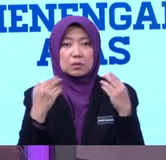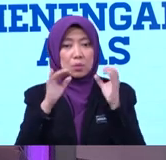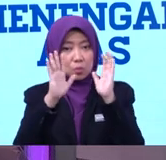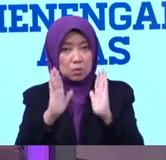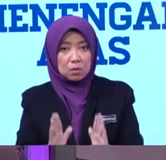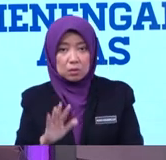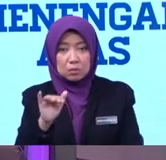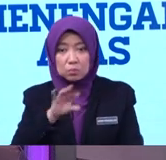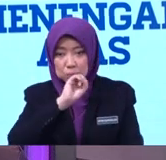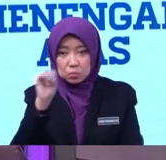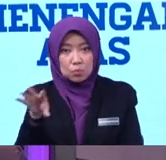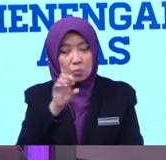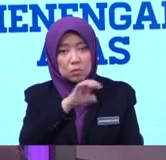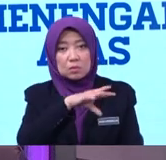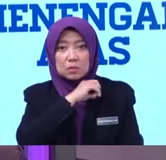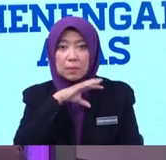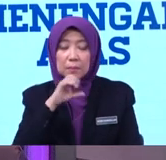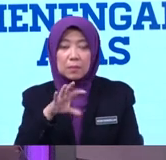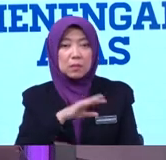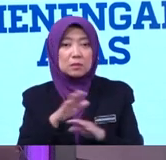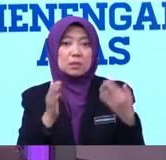secara tidak bertanggung jawab